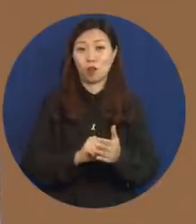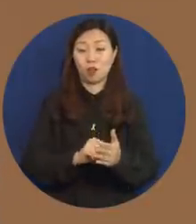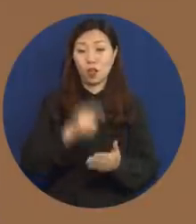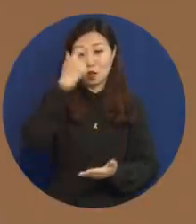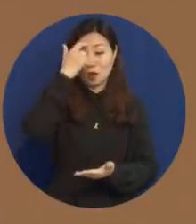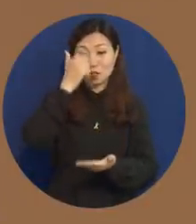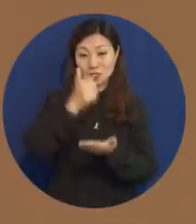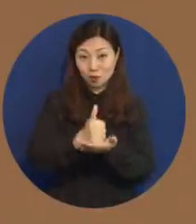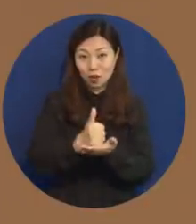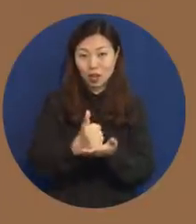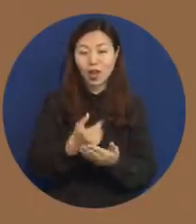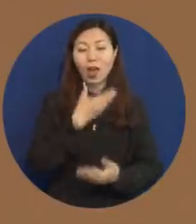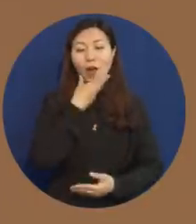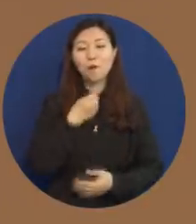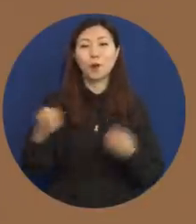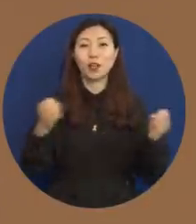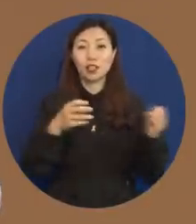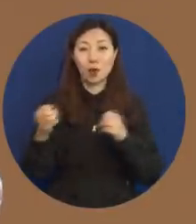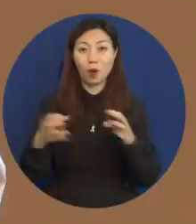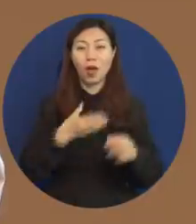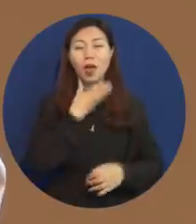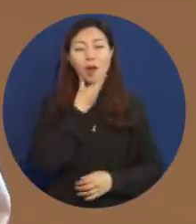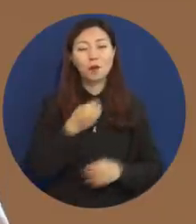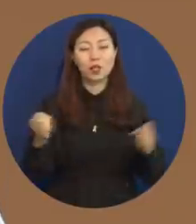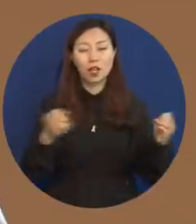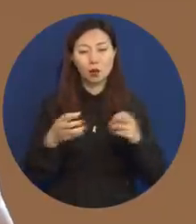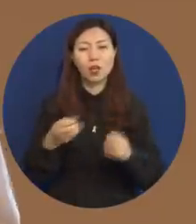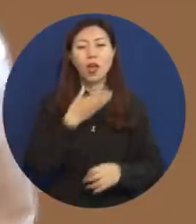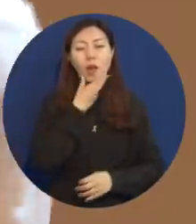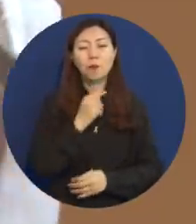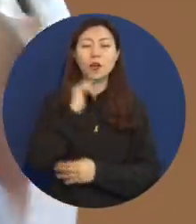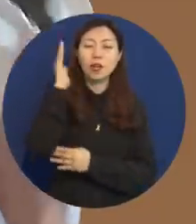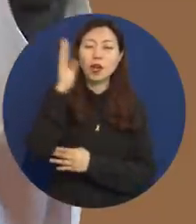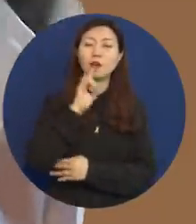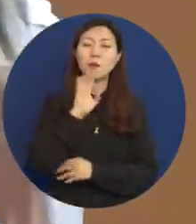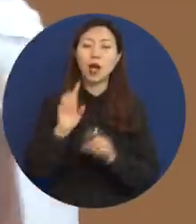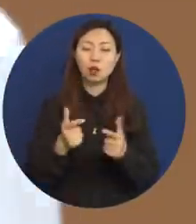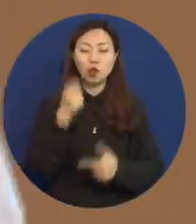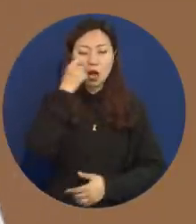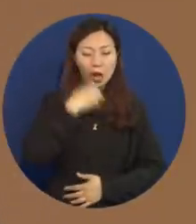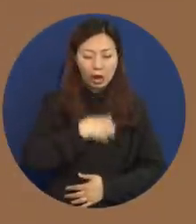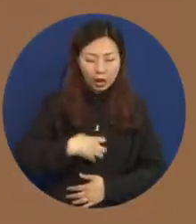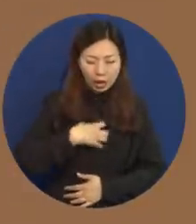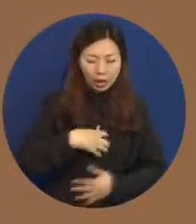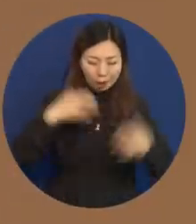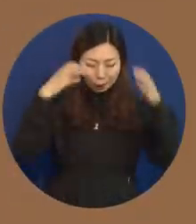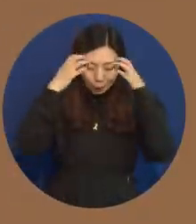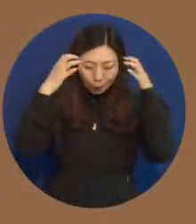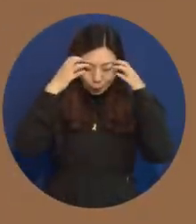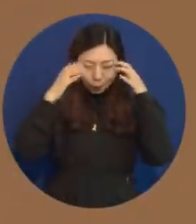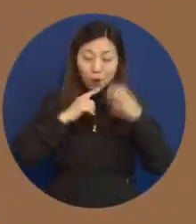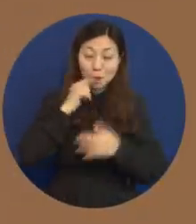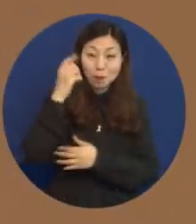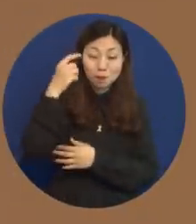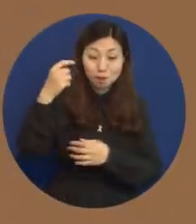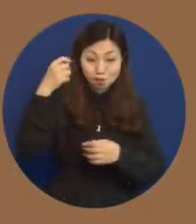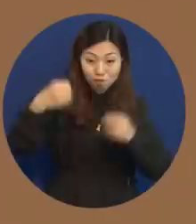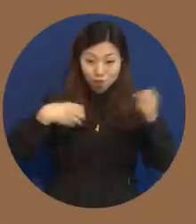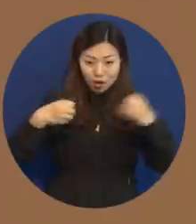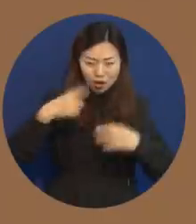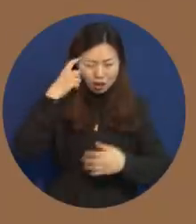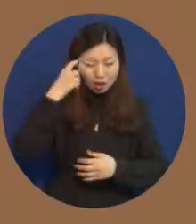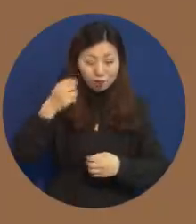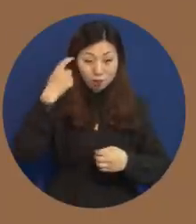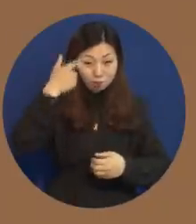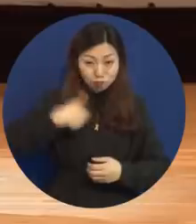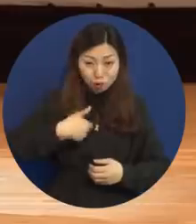법륜스님과 행복한 대화. 행복한 대화는 행복한 얘기를 했다는 게 아니라 괴로운 얘기를 갖고 뭘 했습니까? 아까 질문한 거다 괴로운